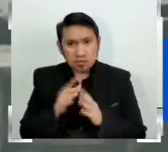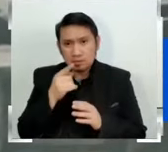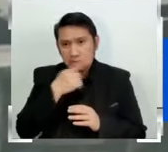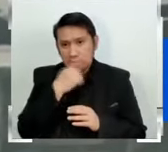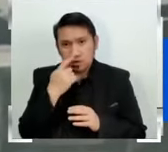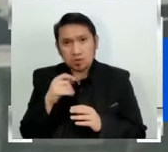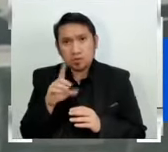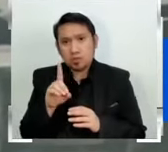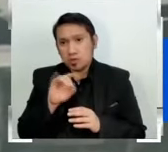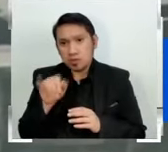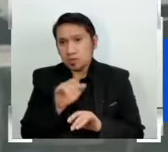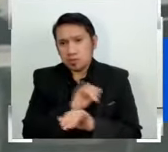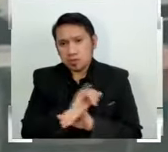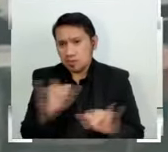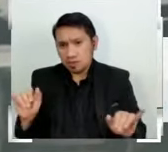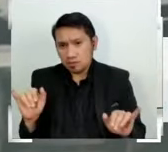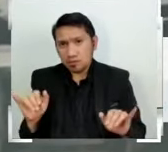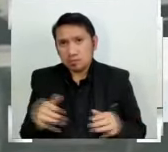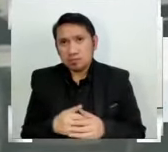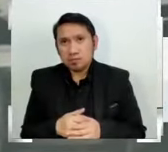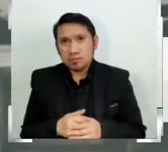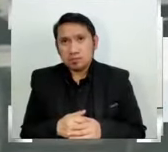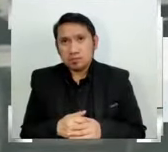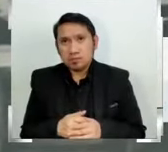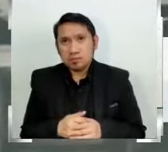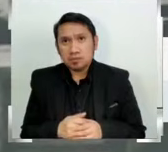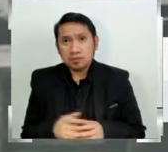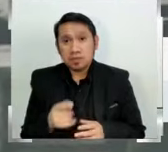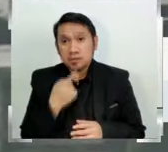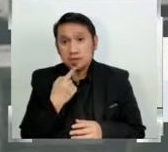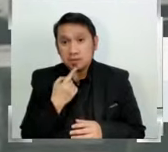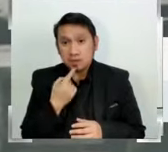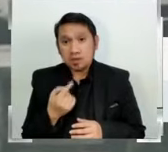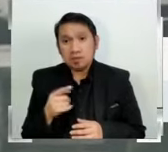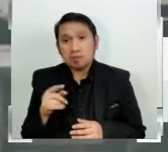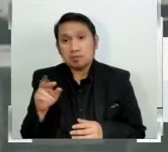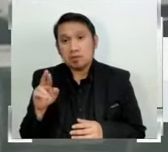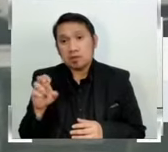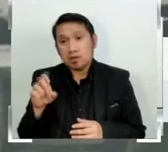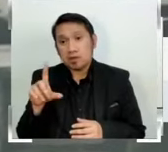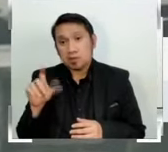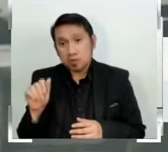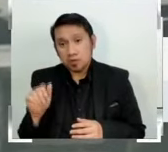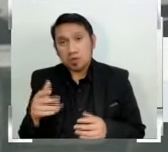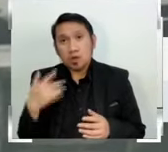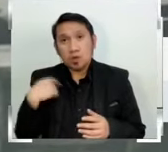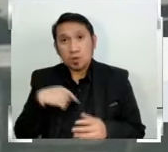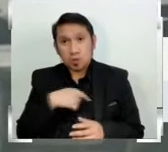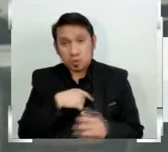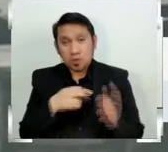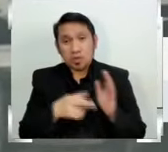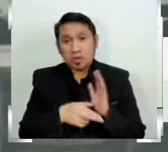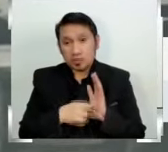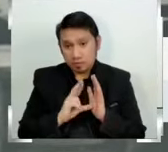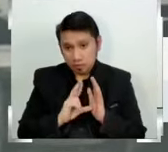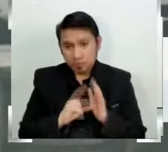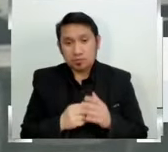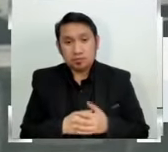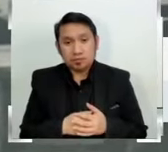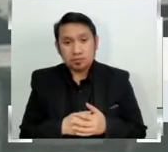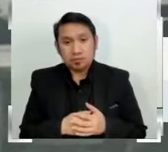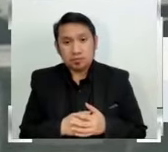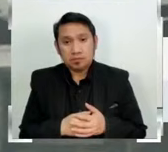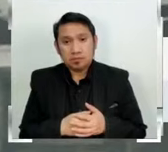DOJ. Ang kagaya siguro ng sinabi ni Secretary Mulia, pinapag-aralan lang po. No? Dahil meron